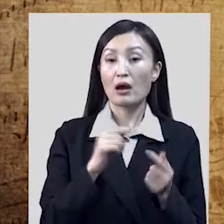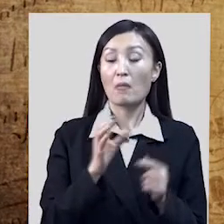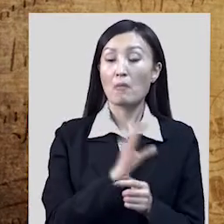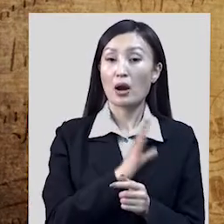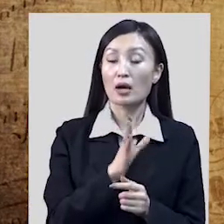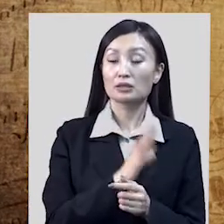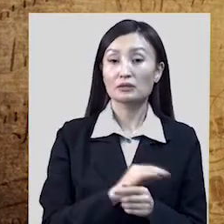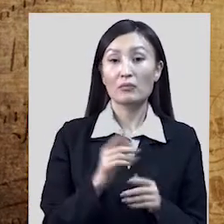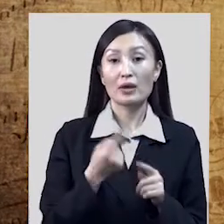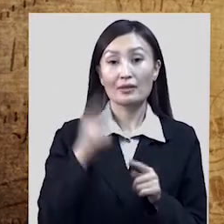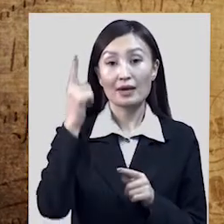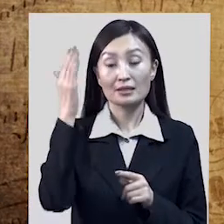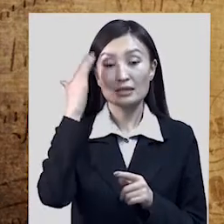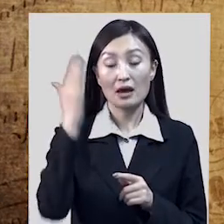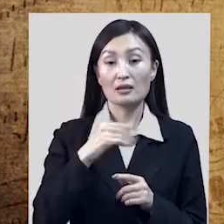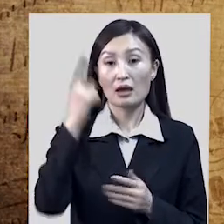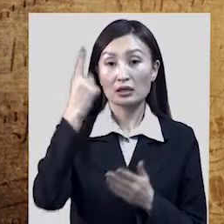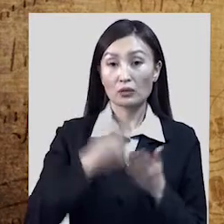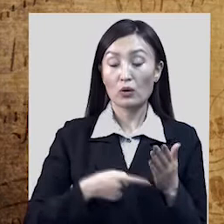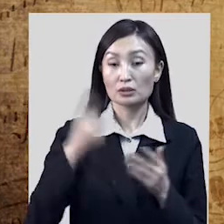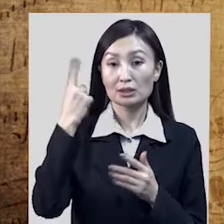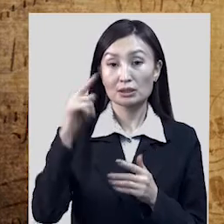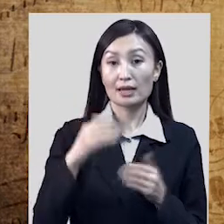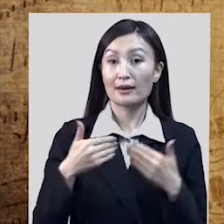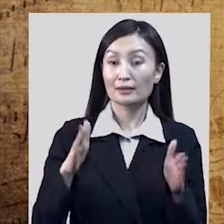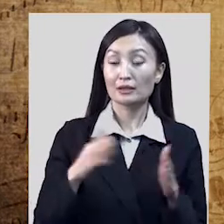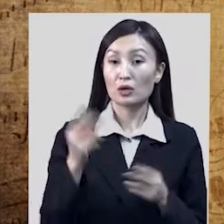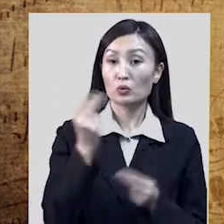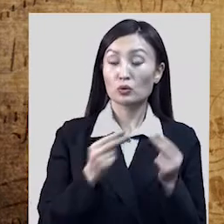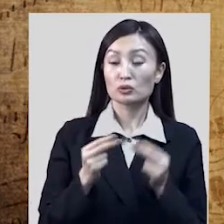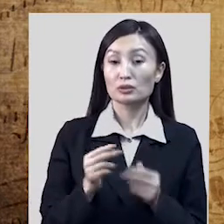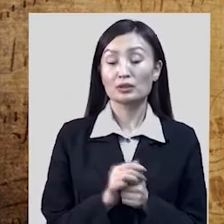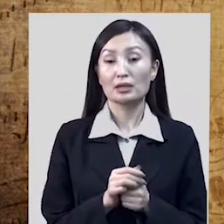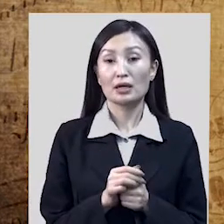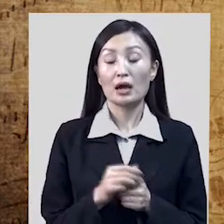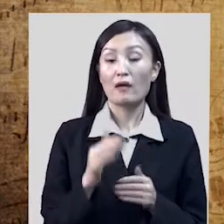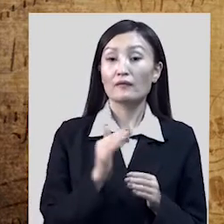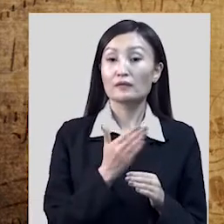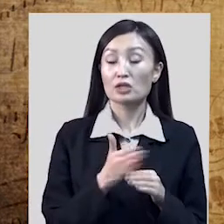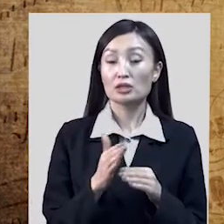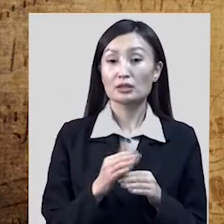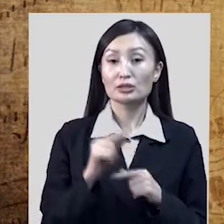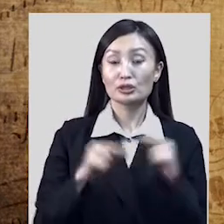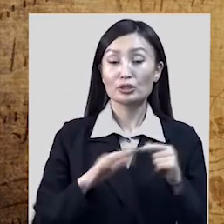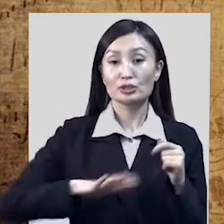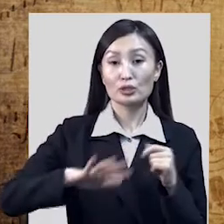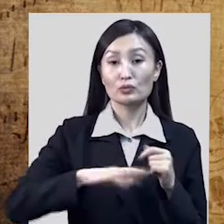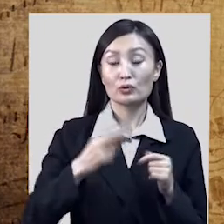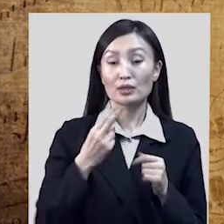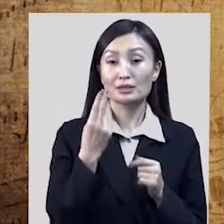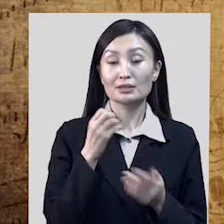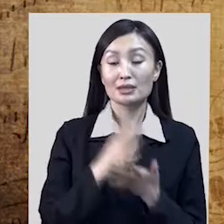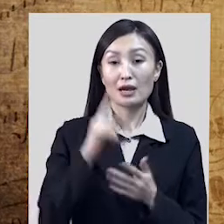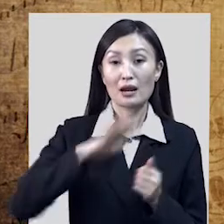богатствами то есть это знание религиозные идеи открытия художественное произведение в частности через территории центральной азии